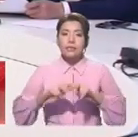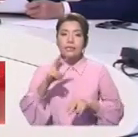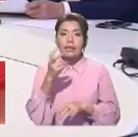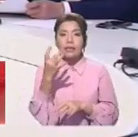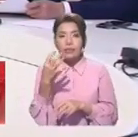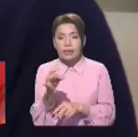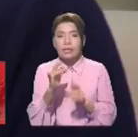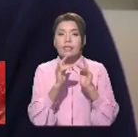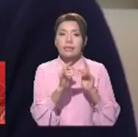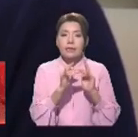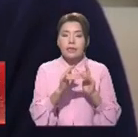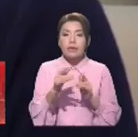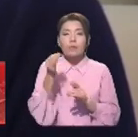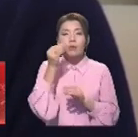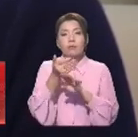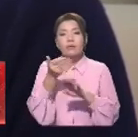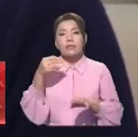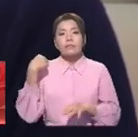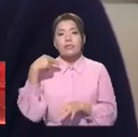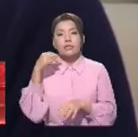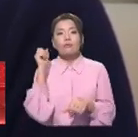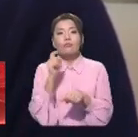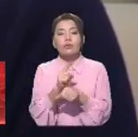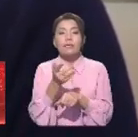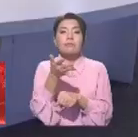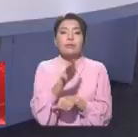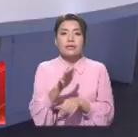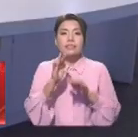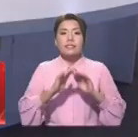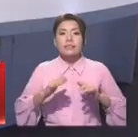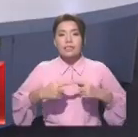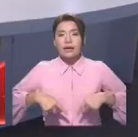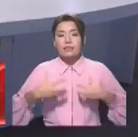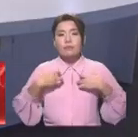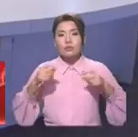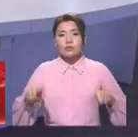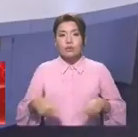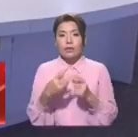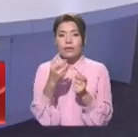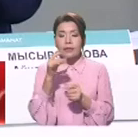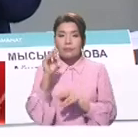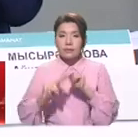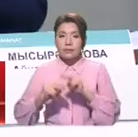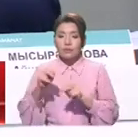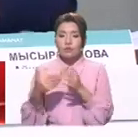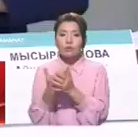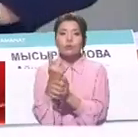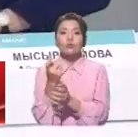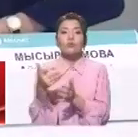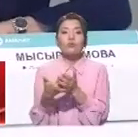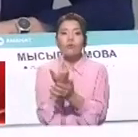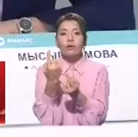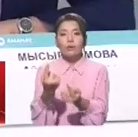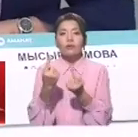и интернатов. Напомню, ранее президент поручал создать 50 детских оздоровительных лагерей и построить как минимум 100 новых